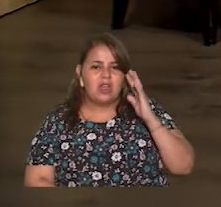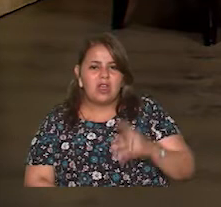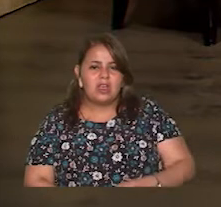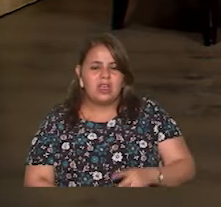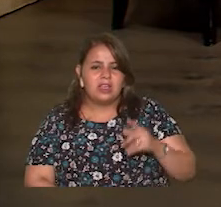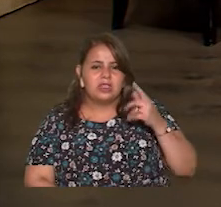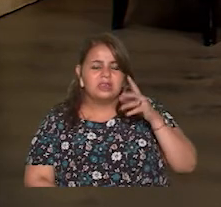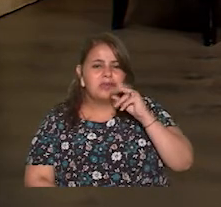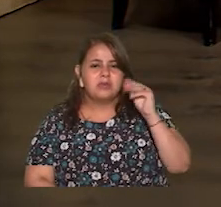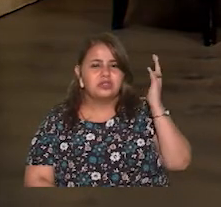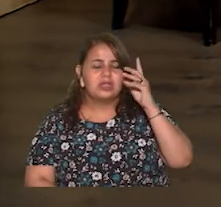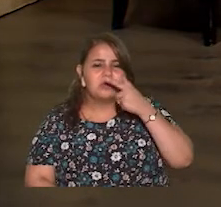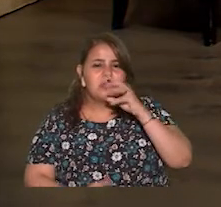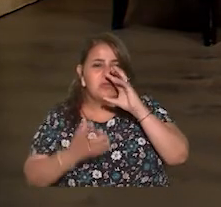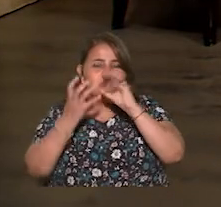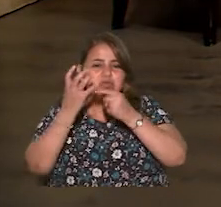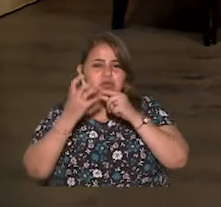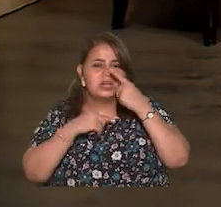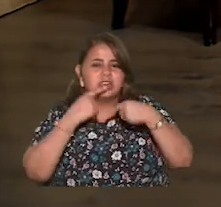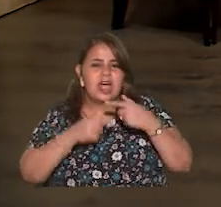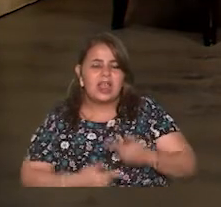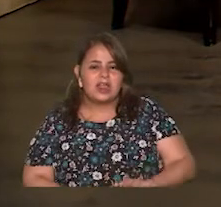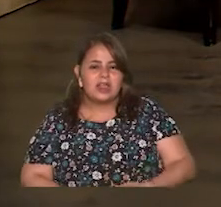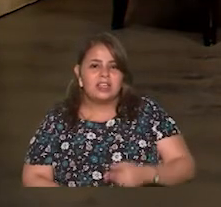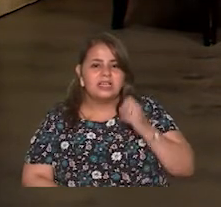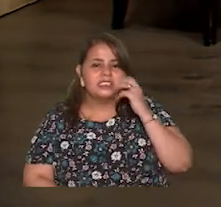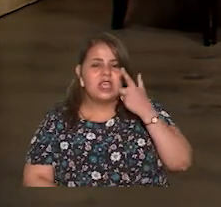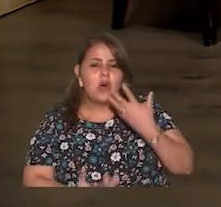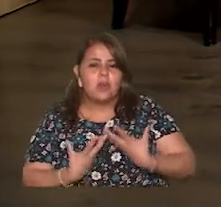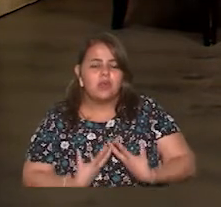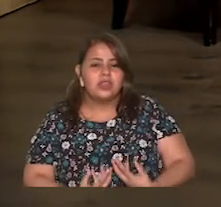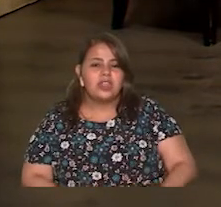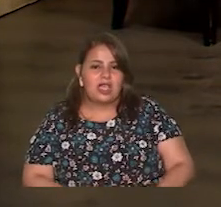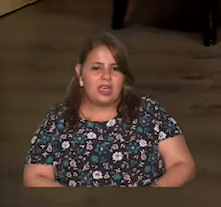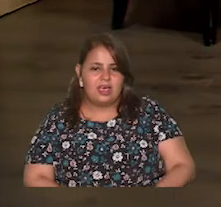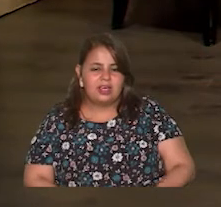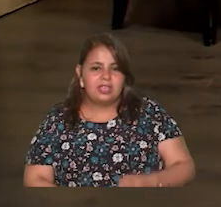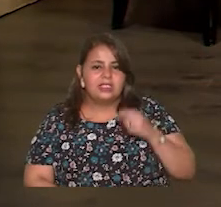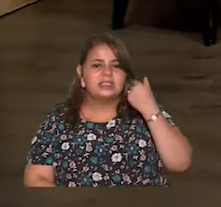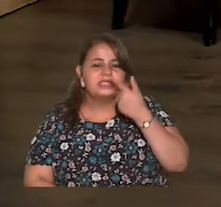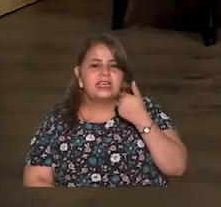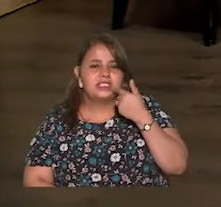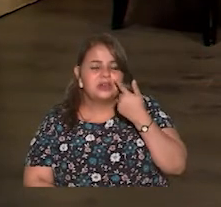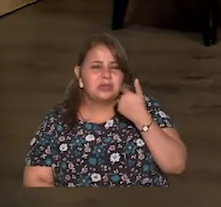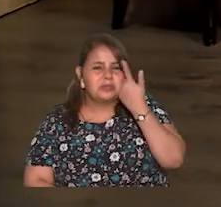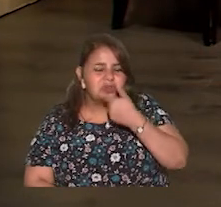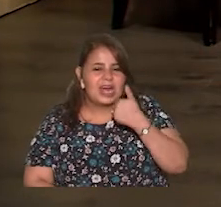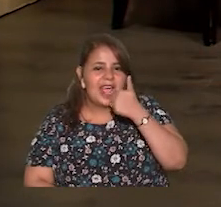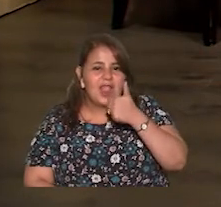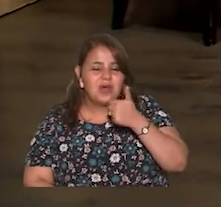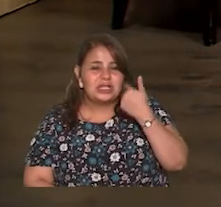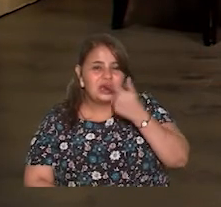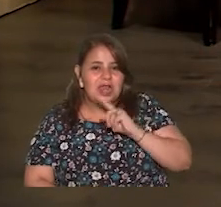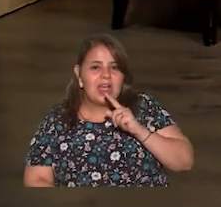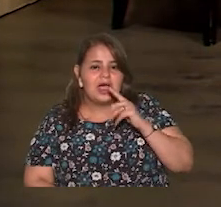تثمر على الناس اللي حواليها؟ ده فعل. ازاي يكون مريح، قادر يساعد الناس اللي حواليه؟ قد ايه يكون جميل، جميل مش منظر خارجي،